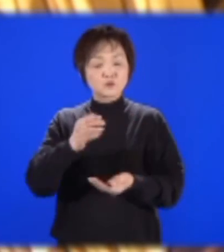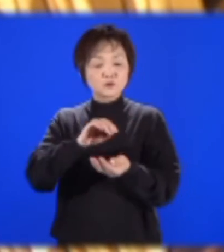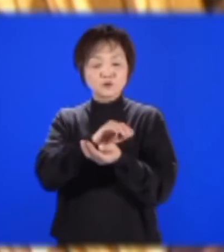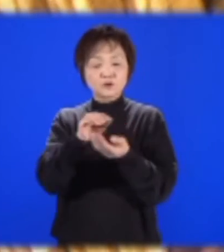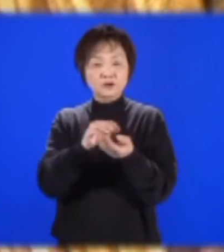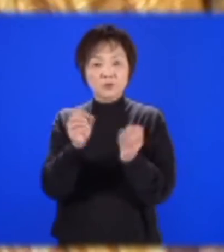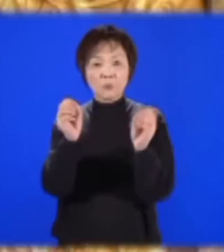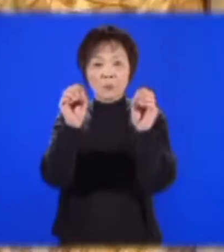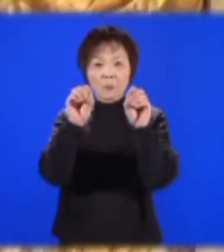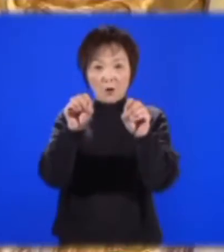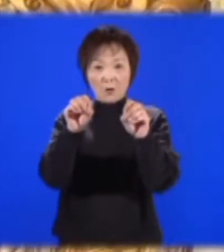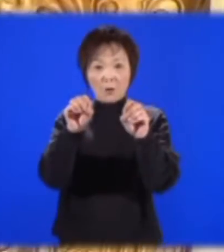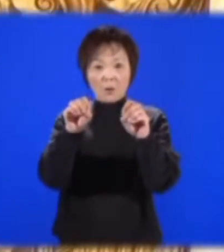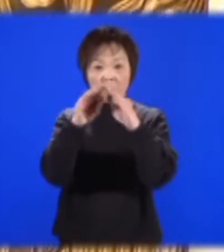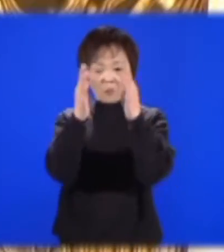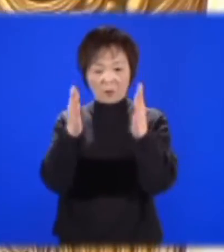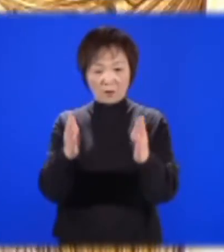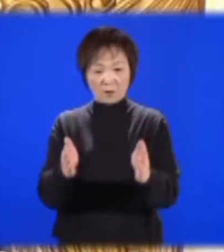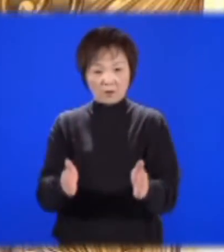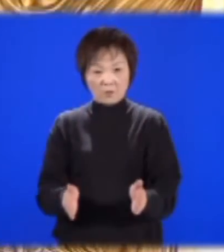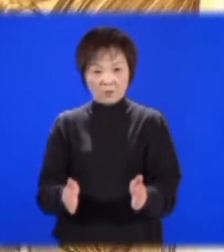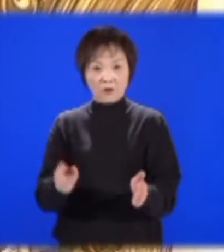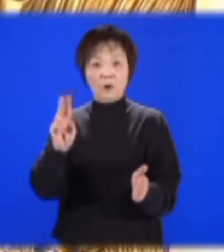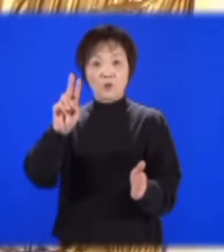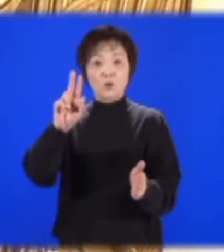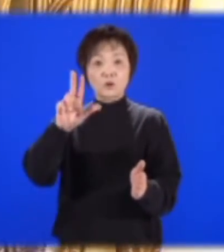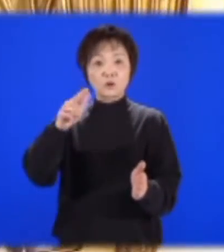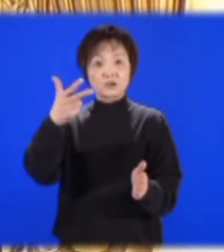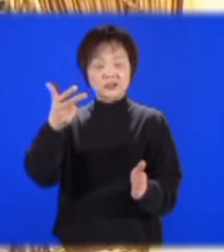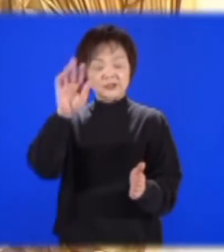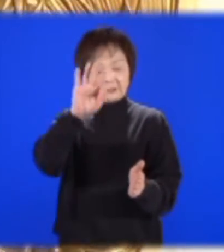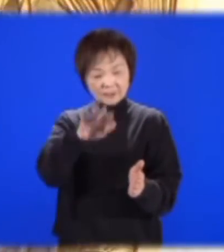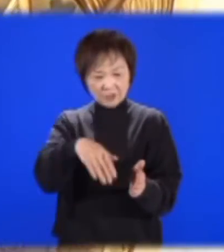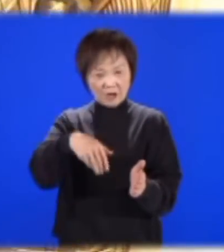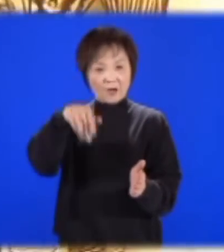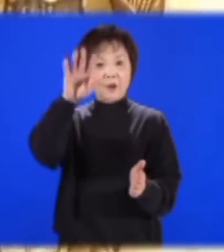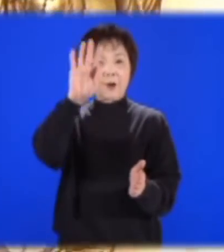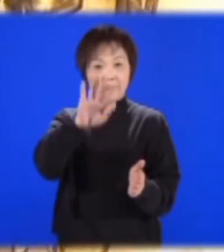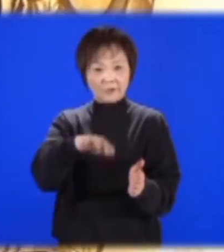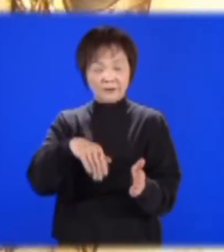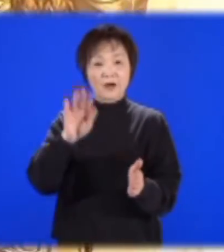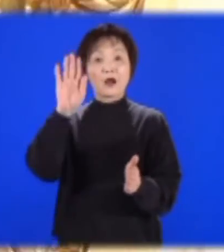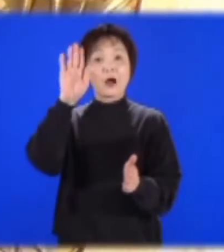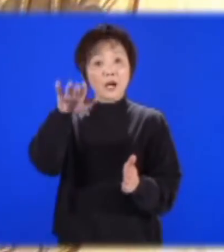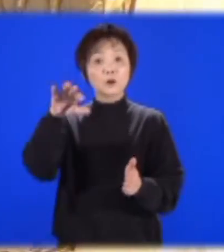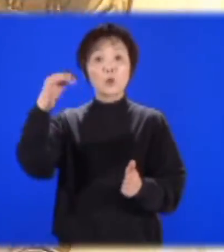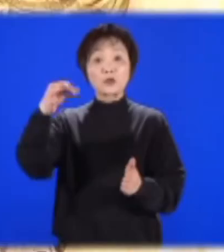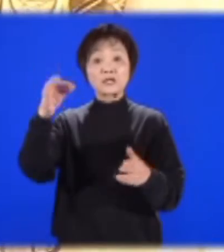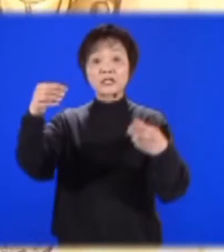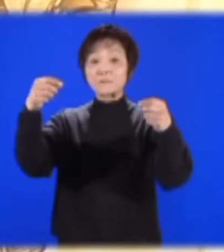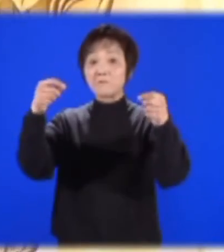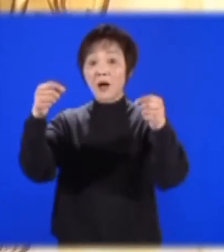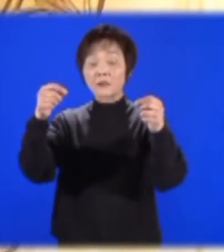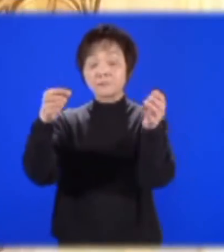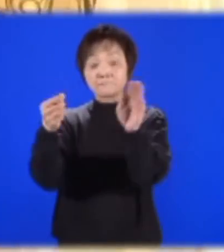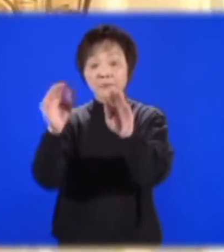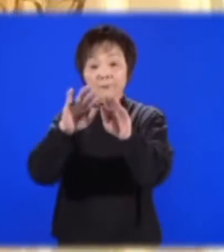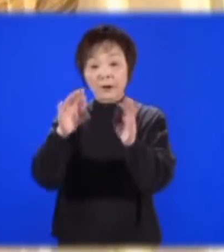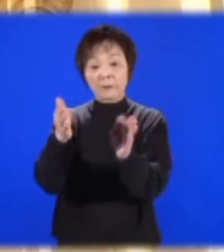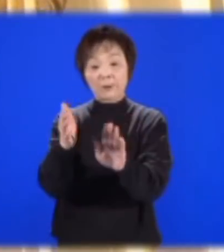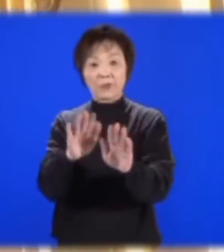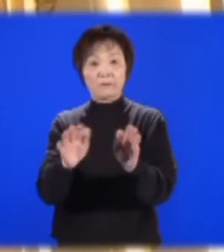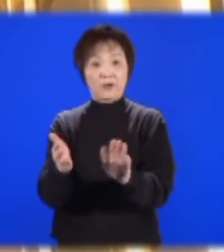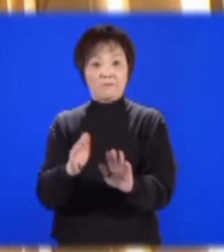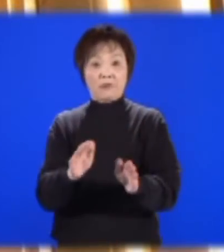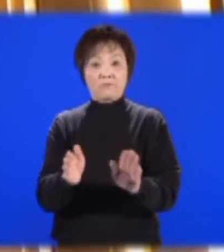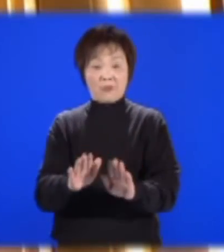眼、全身には漆を塗った上に金箔が押されています。鎌倉時代に